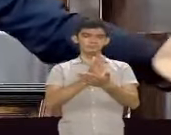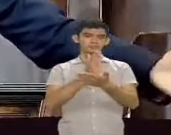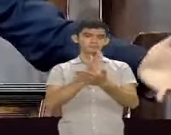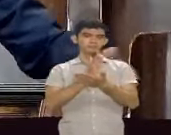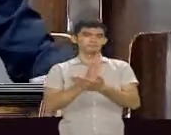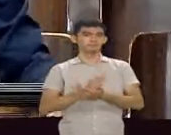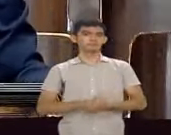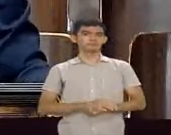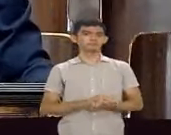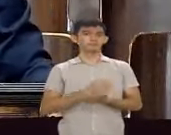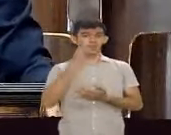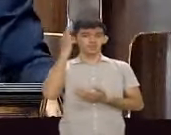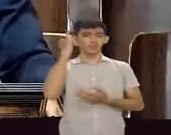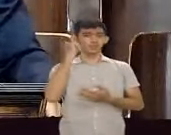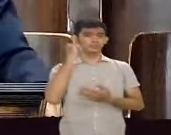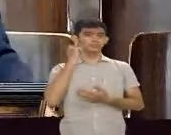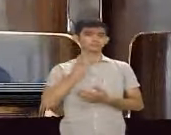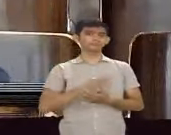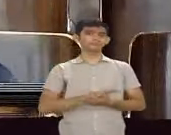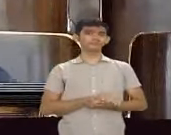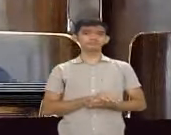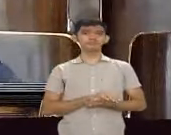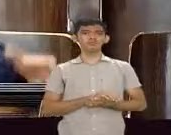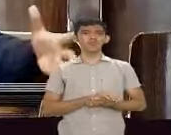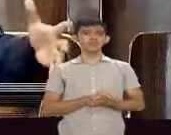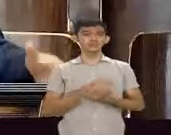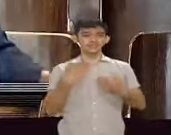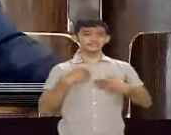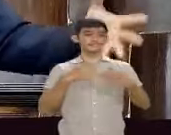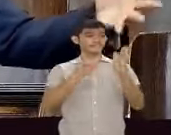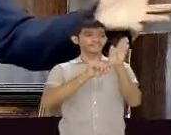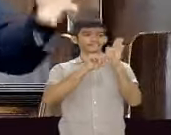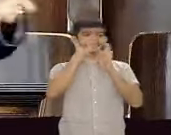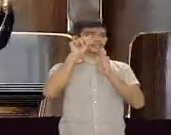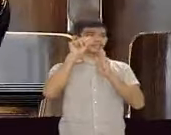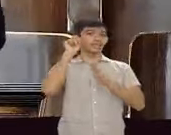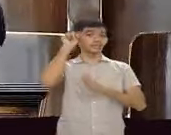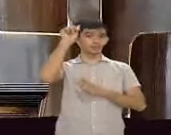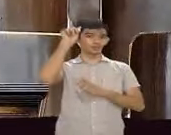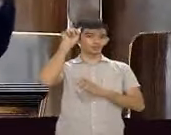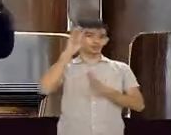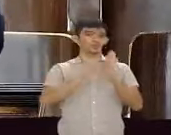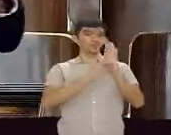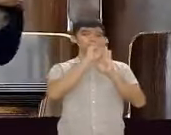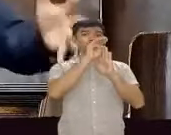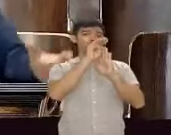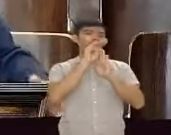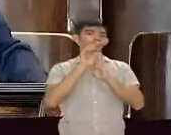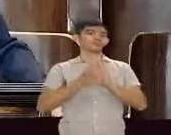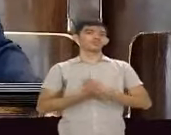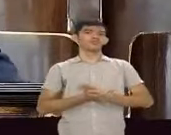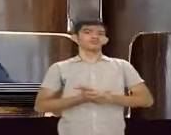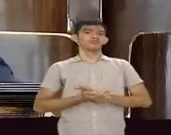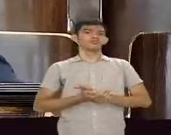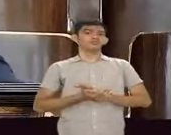nga nung waman tayo professional ministry, nga naaman ta, pero nga nung waman, dili kayo